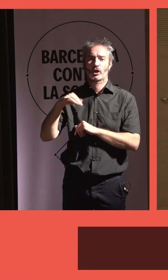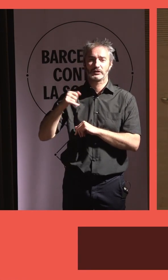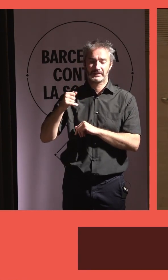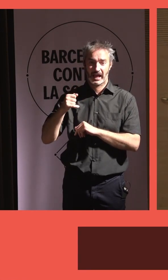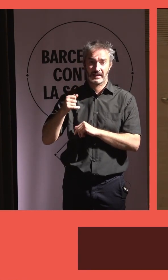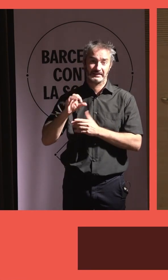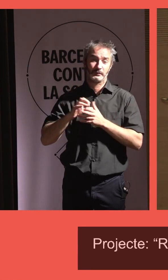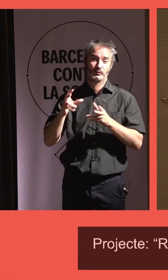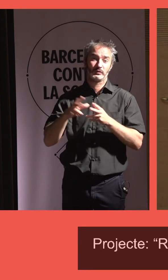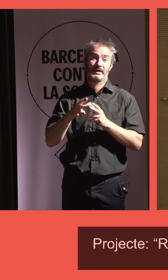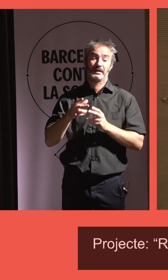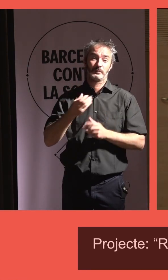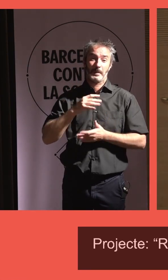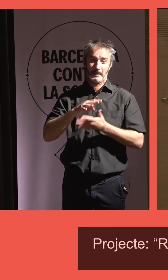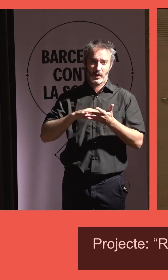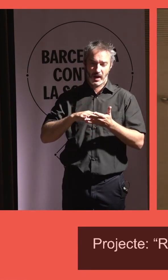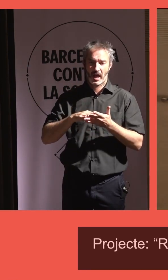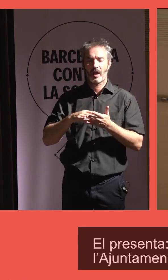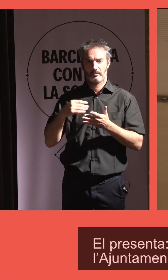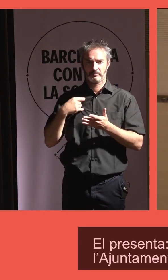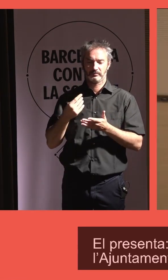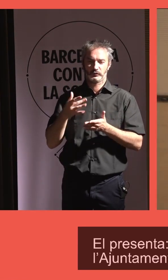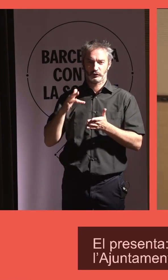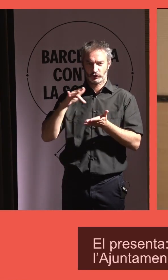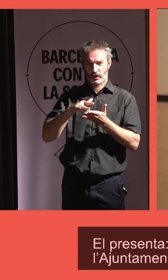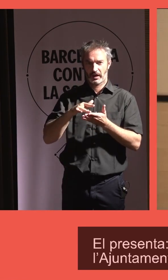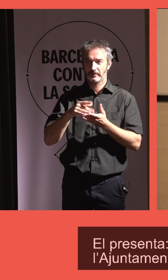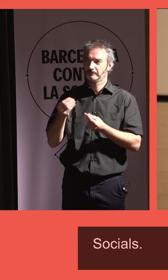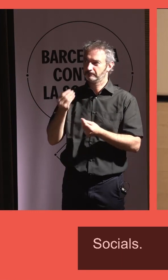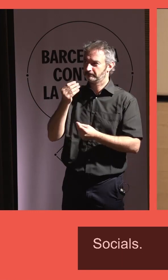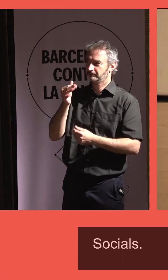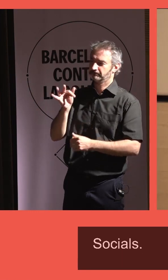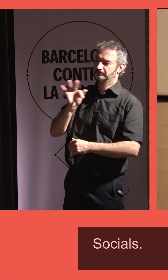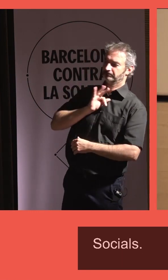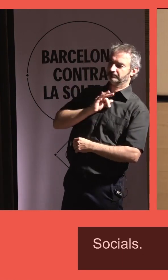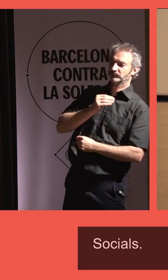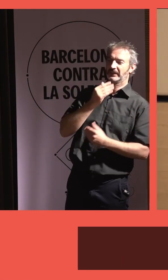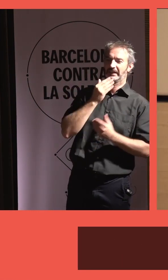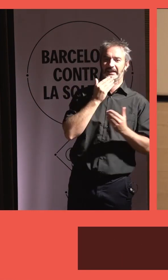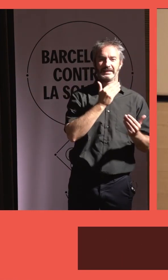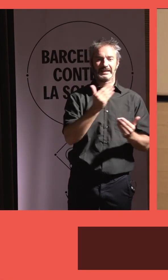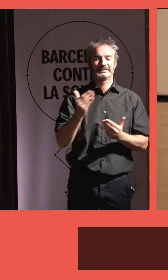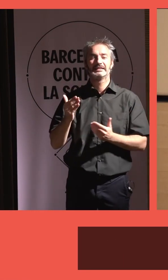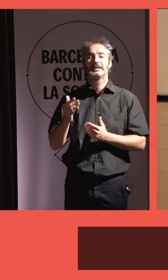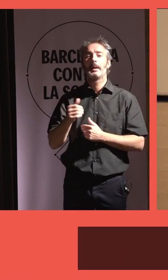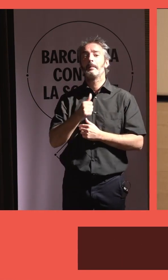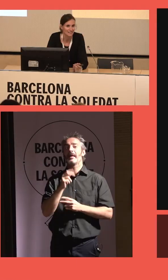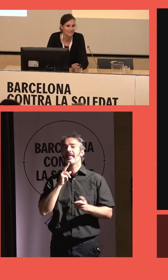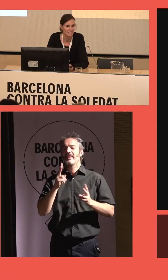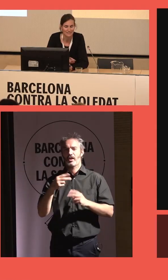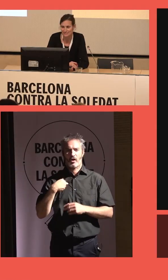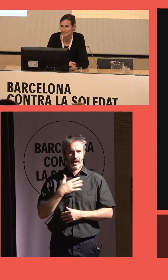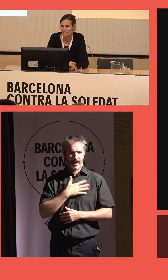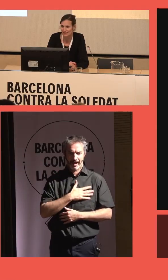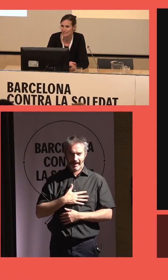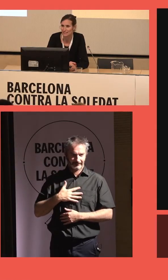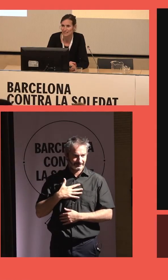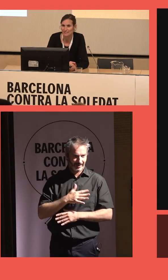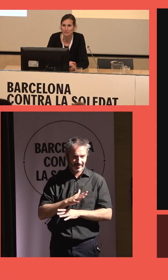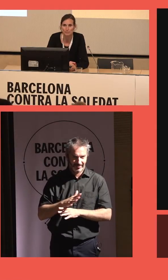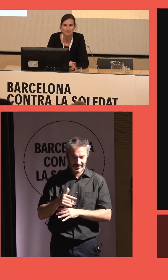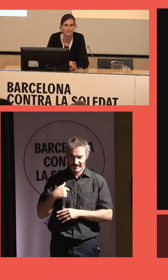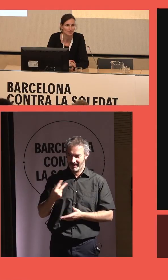de l'Ajuntament de Barcelona Clara endavant tens 10 minuts moltes gràcies en primer lloc estic encantada d'estar